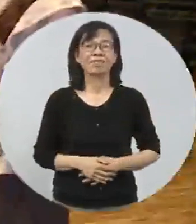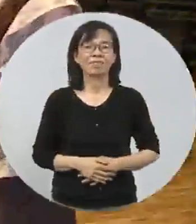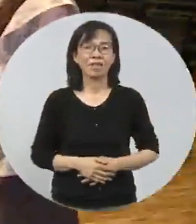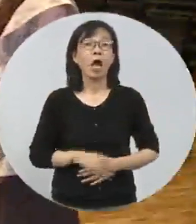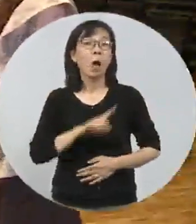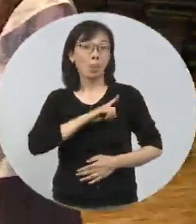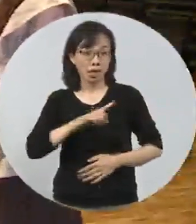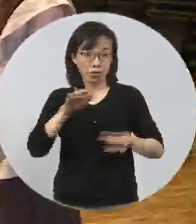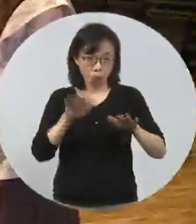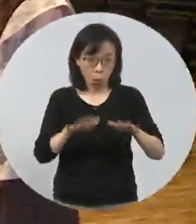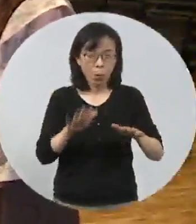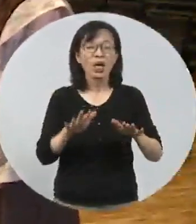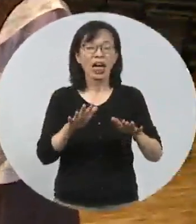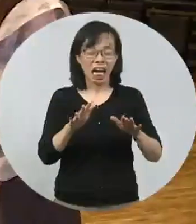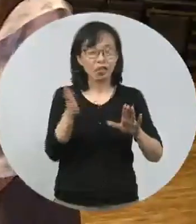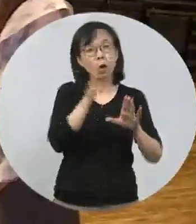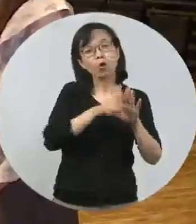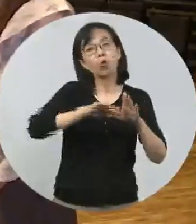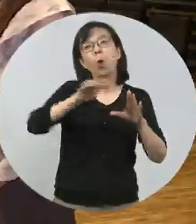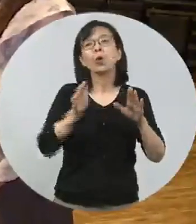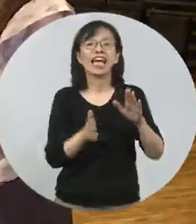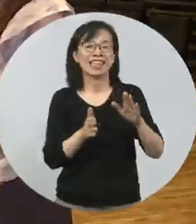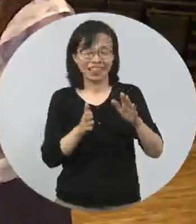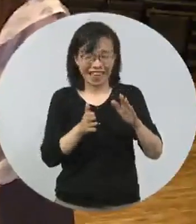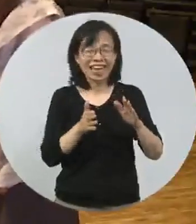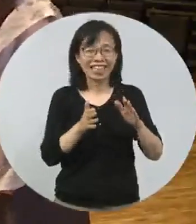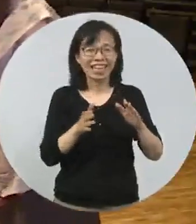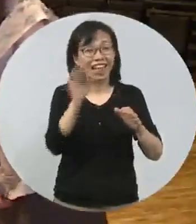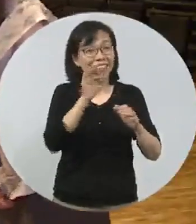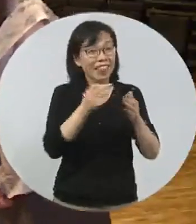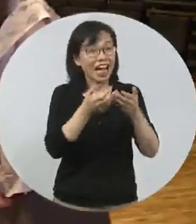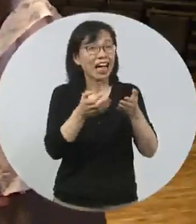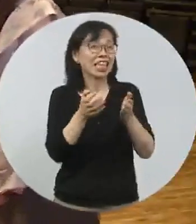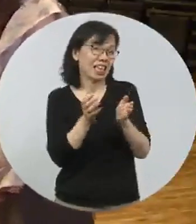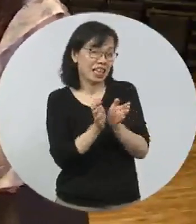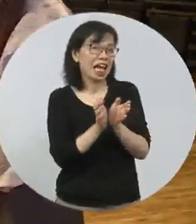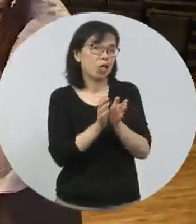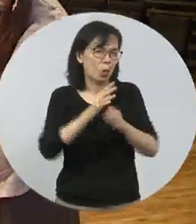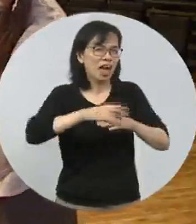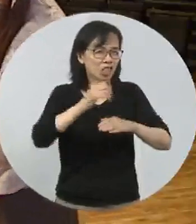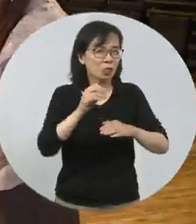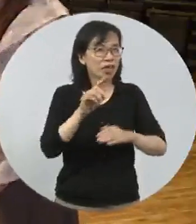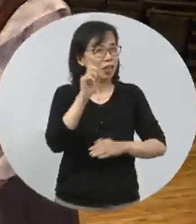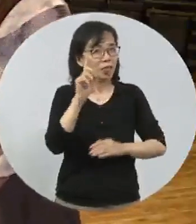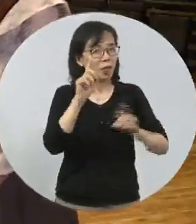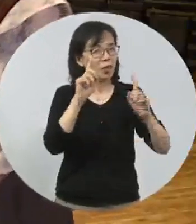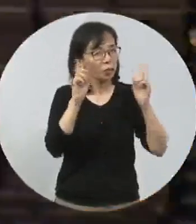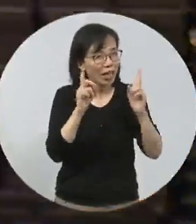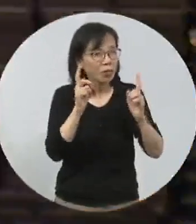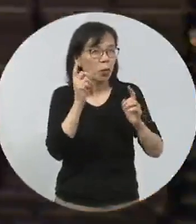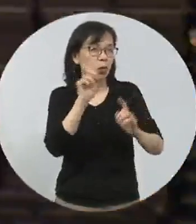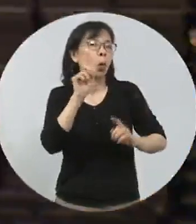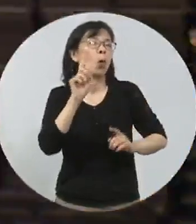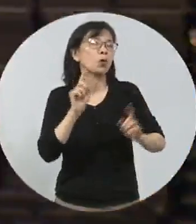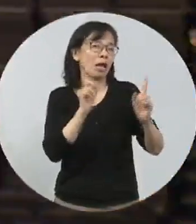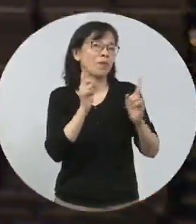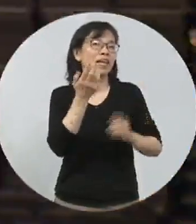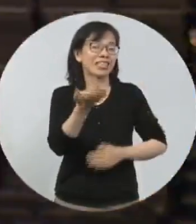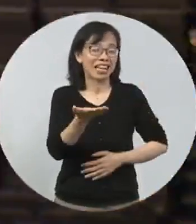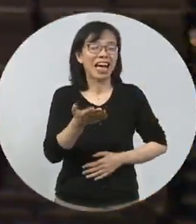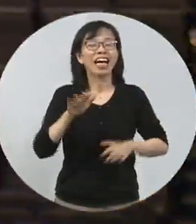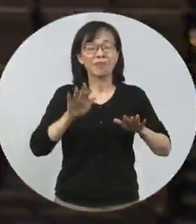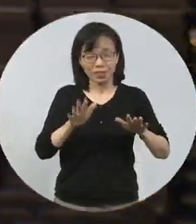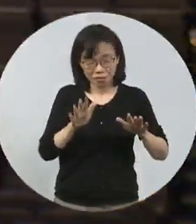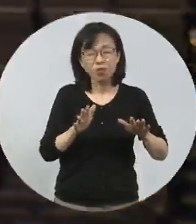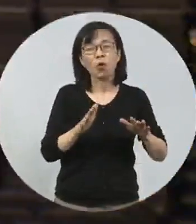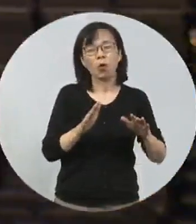まず今回のこの湘南台探検隊というイベント、初のイベントと伺ってるんですが、はい、どんなイベントなんですか？ 湘南台探検隊